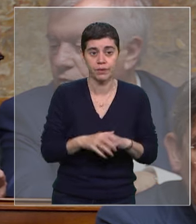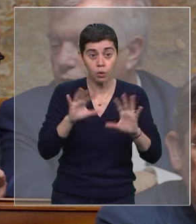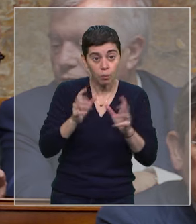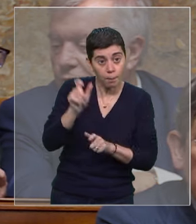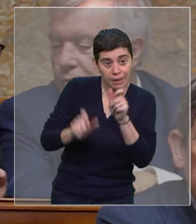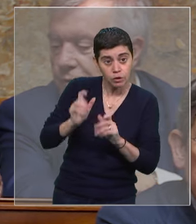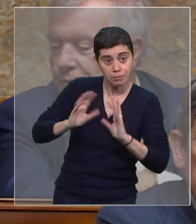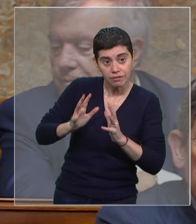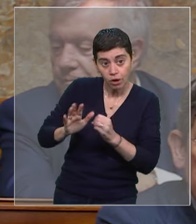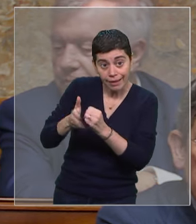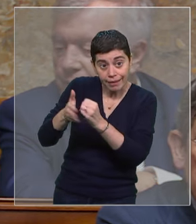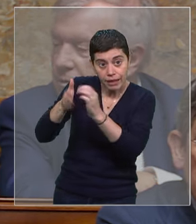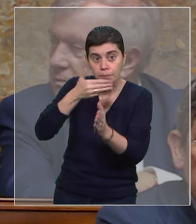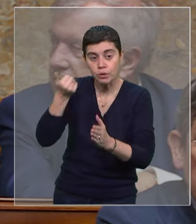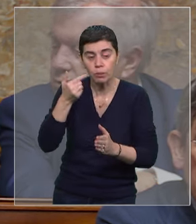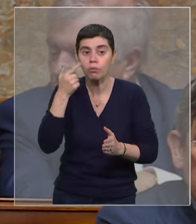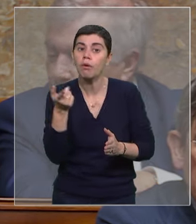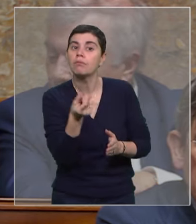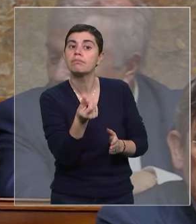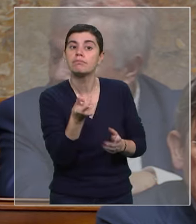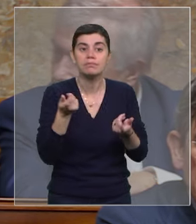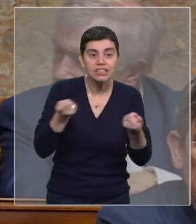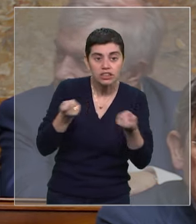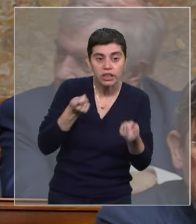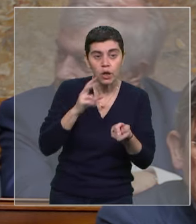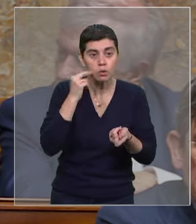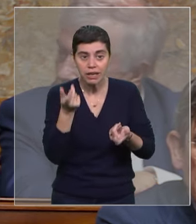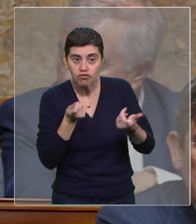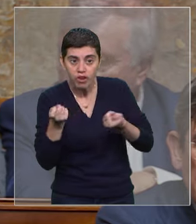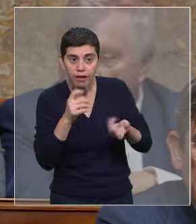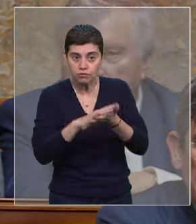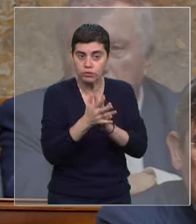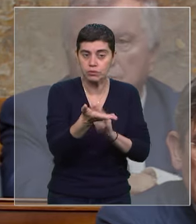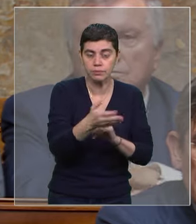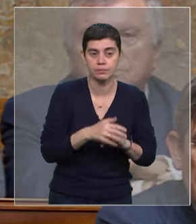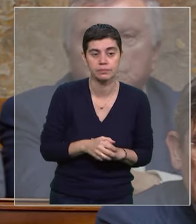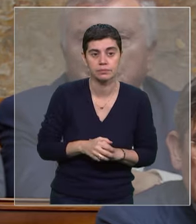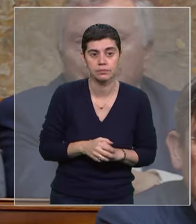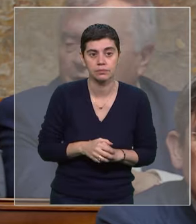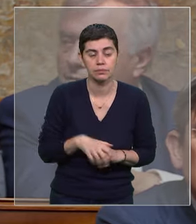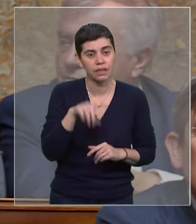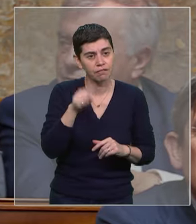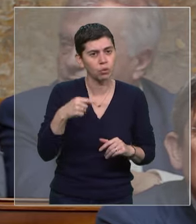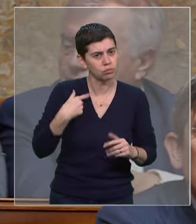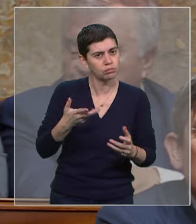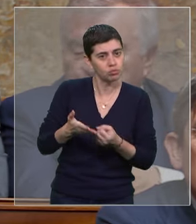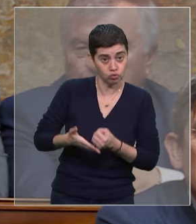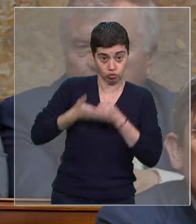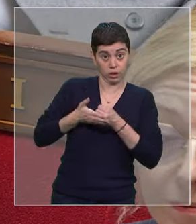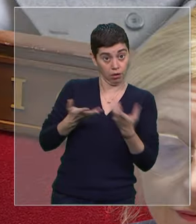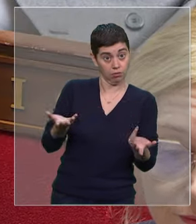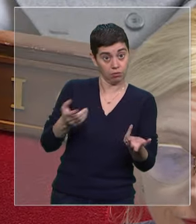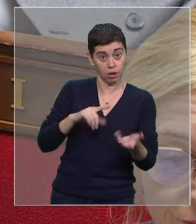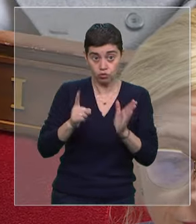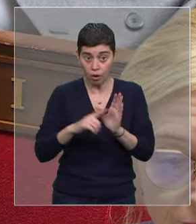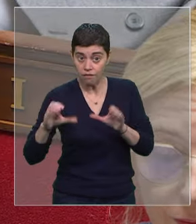accompagner les bénévoles, notamment dans la gestion financière, humaine et administrative des associations? Soutenez-vous notre ambition de renforcer leurs droits à la